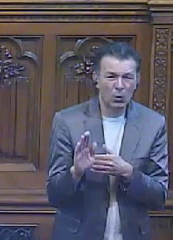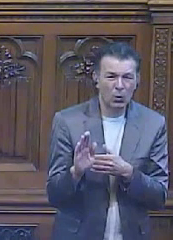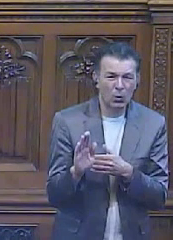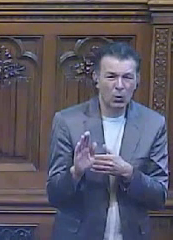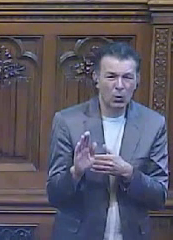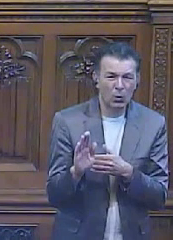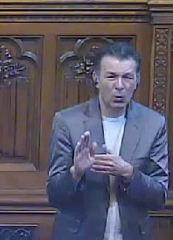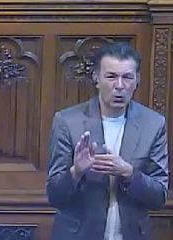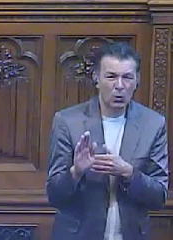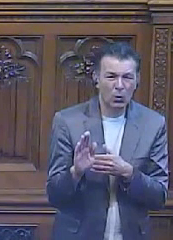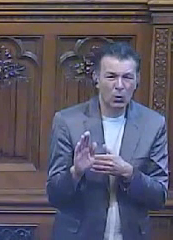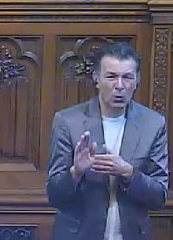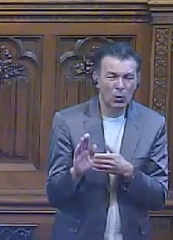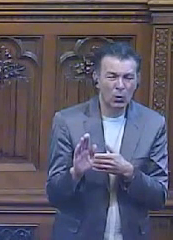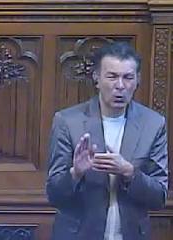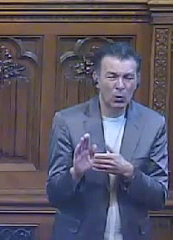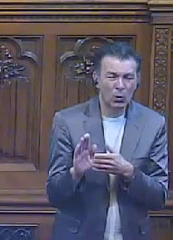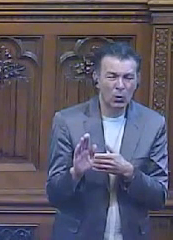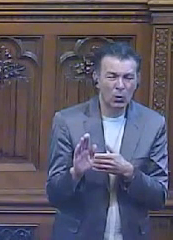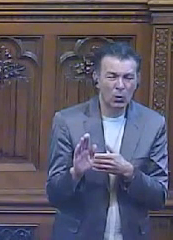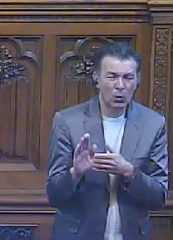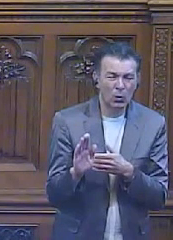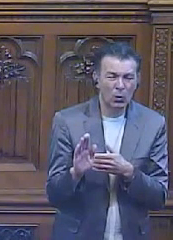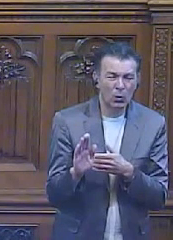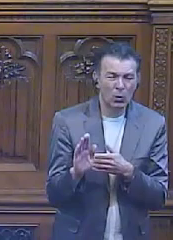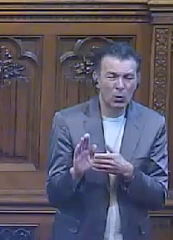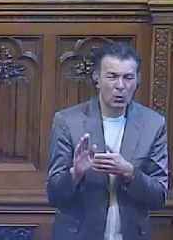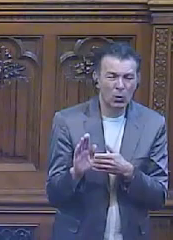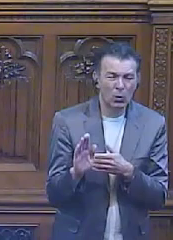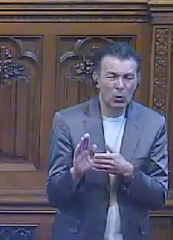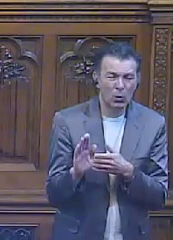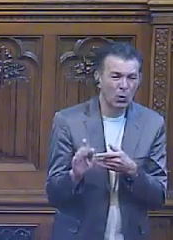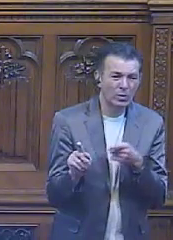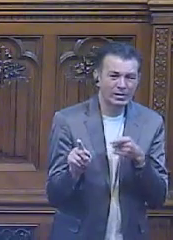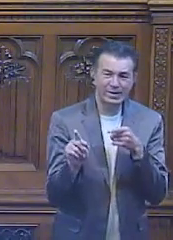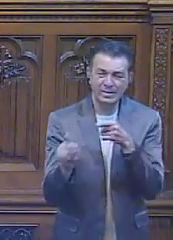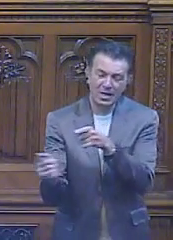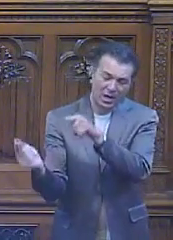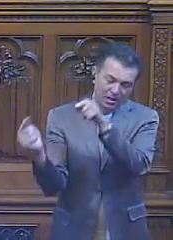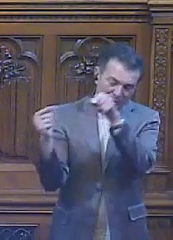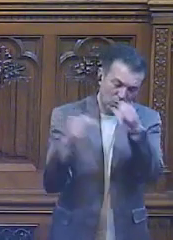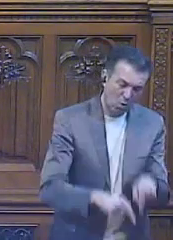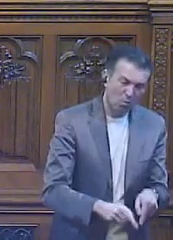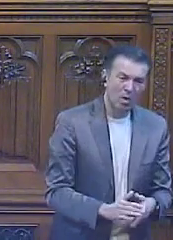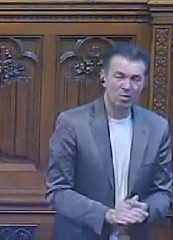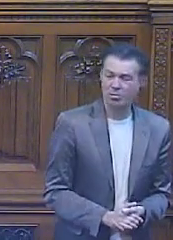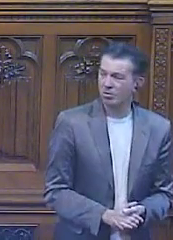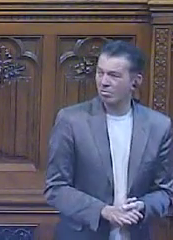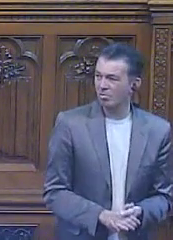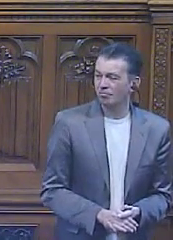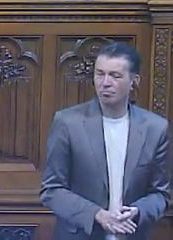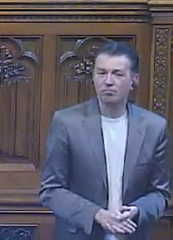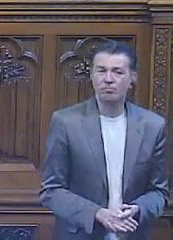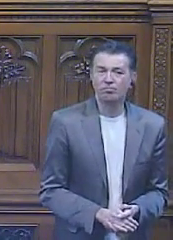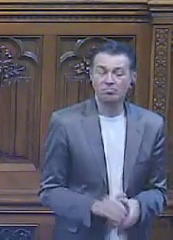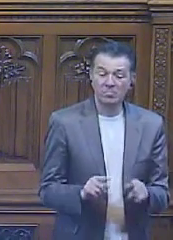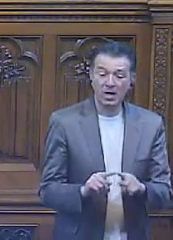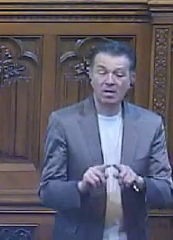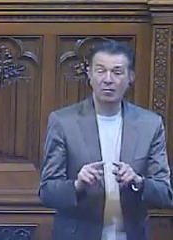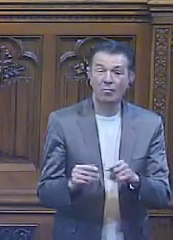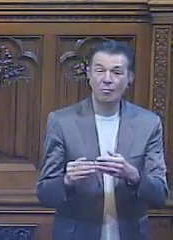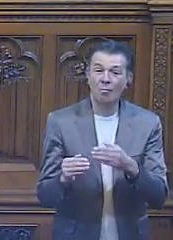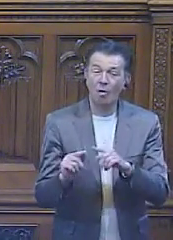kommuniziert, dass Flüchtlinge, die nicht direkt aus ihrem Herkunftsland kommen, also in einem anderen